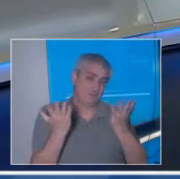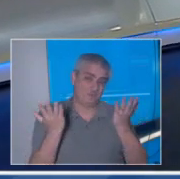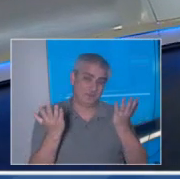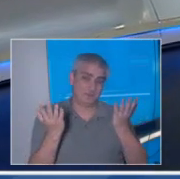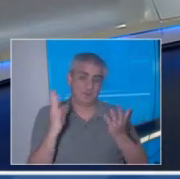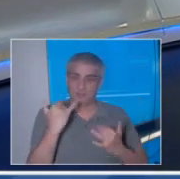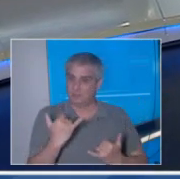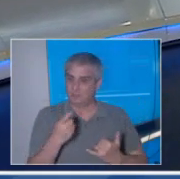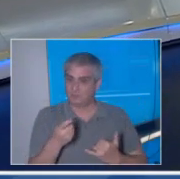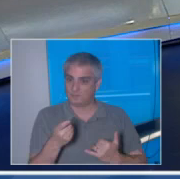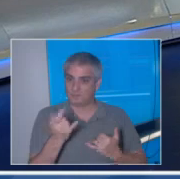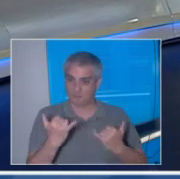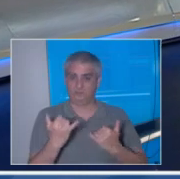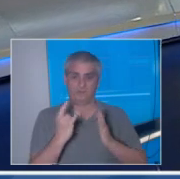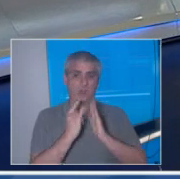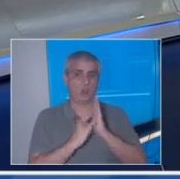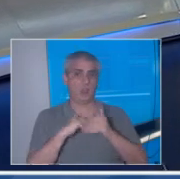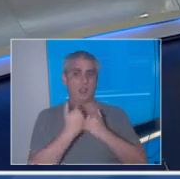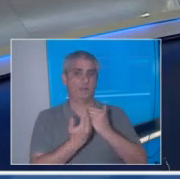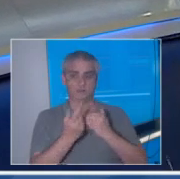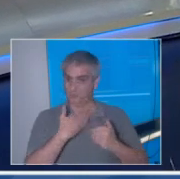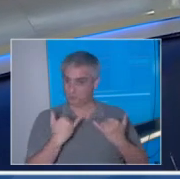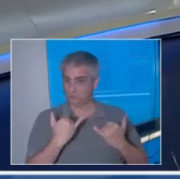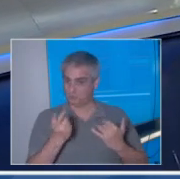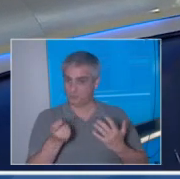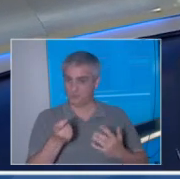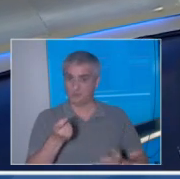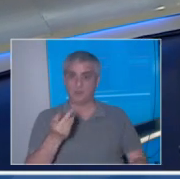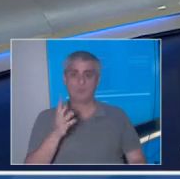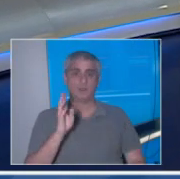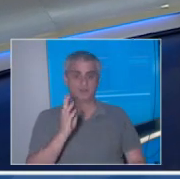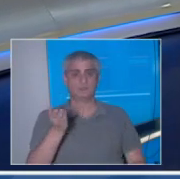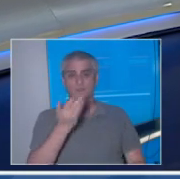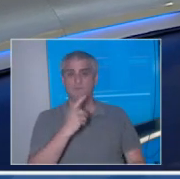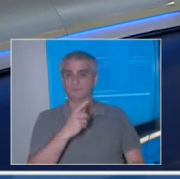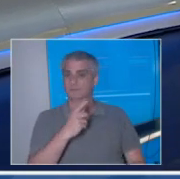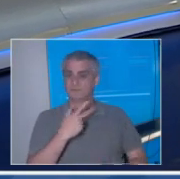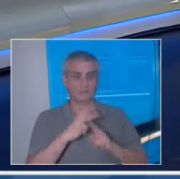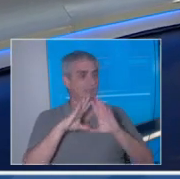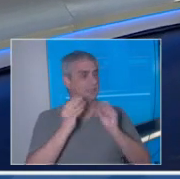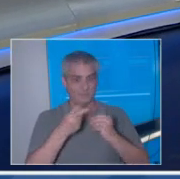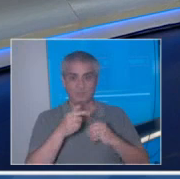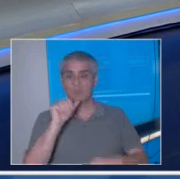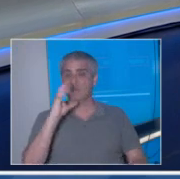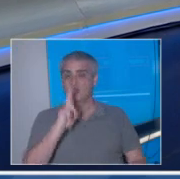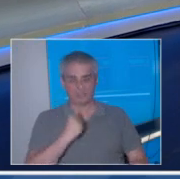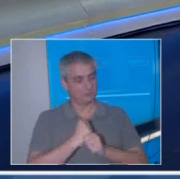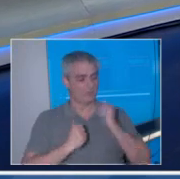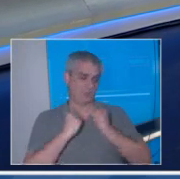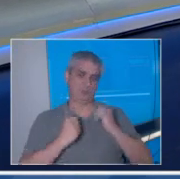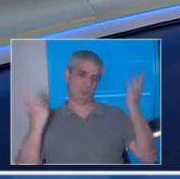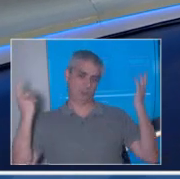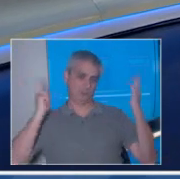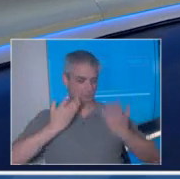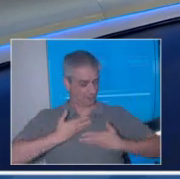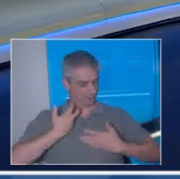לא יודע, אנחנו נגיע לזה בהמשך. או שזה עכשיו. לא. אפרופו עכשיו חוק החמץ. כן, אתה רוצה עכשיו? נאור שירי